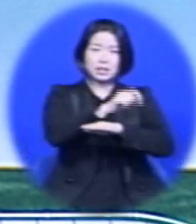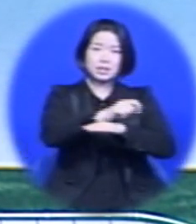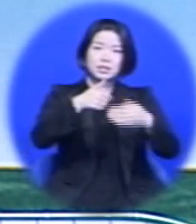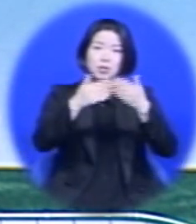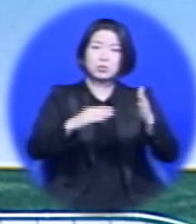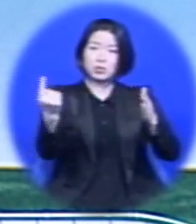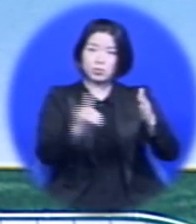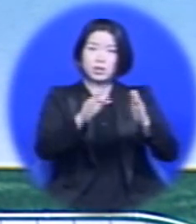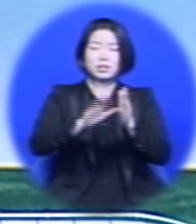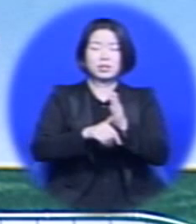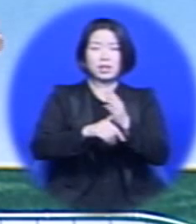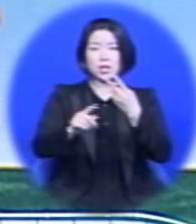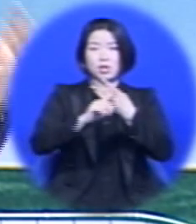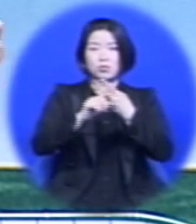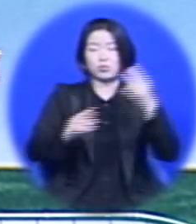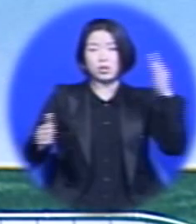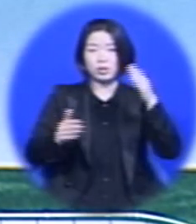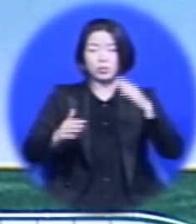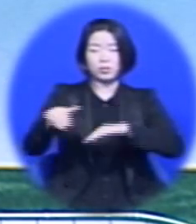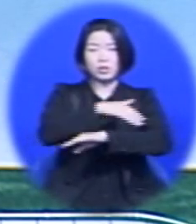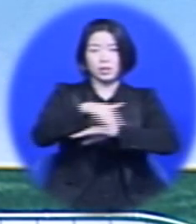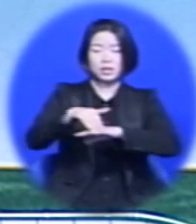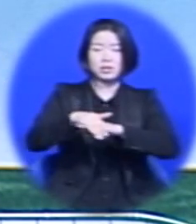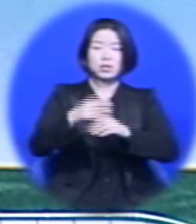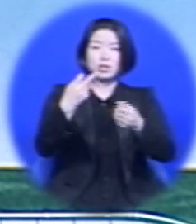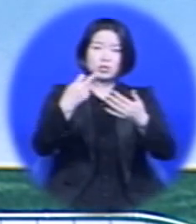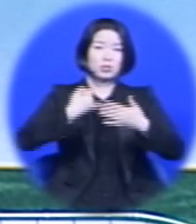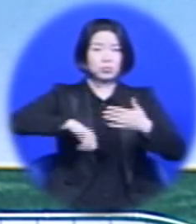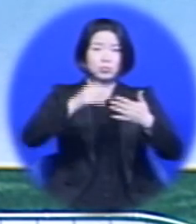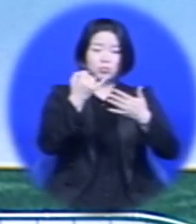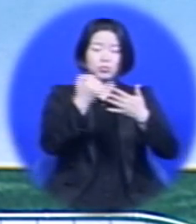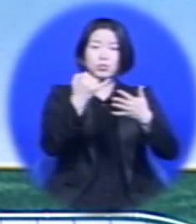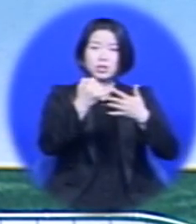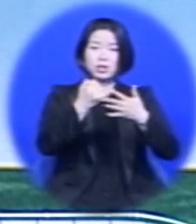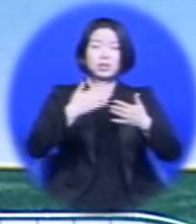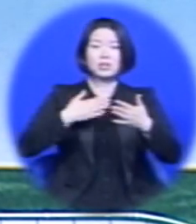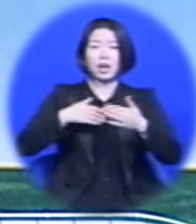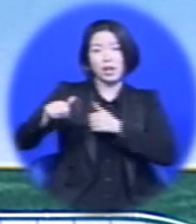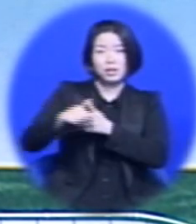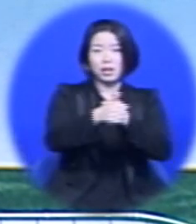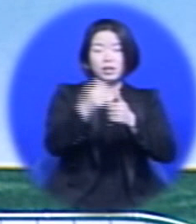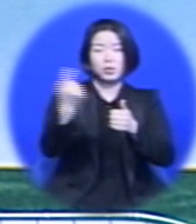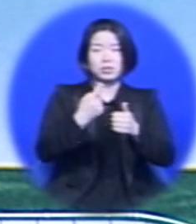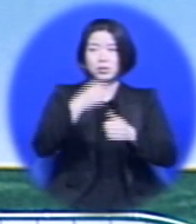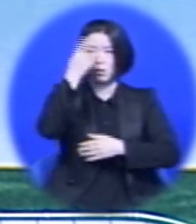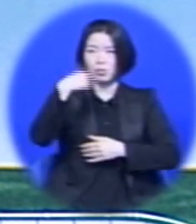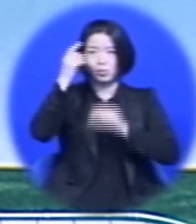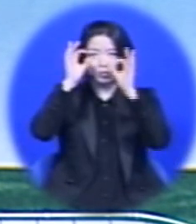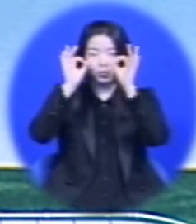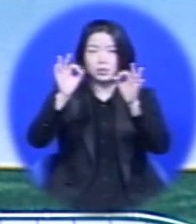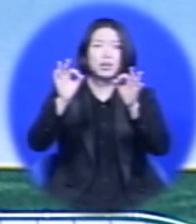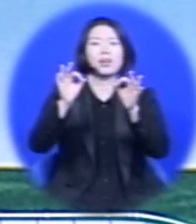때 그때 중학교 다니던 저희 둘째 딸이 제 사무실에 따라 들어오는 거예요 얼굴을 보니까